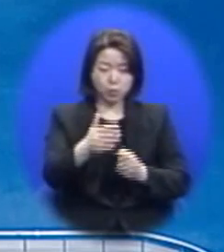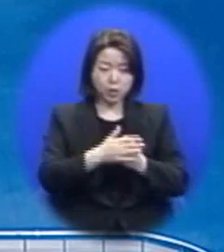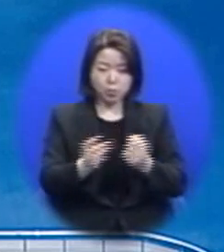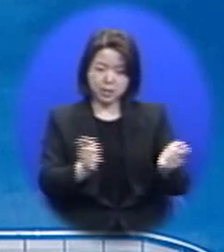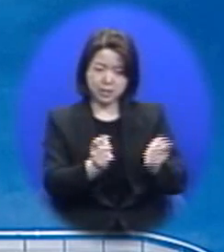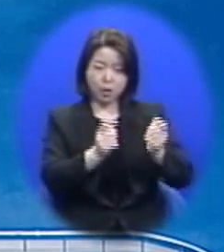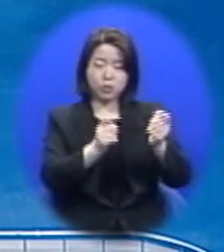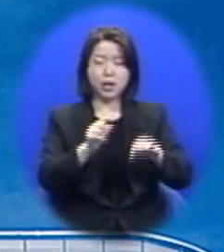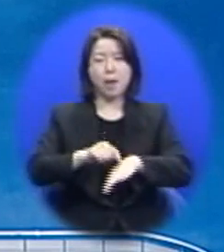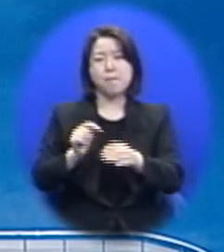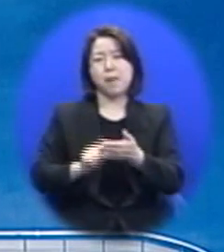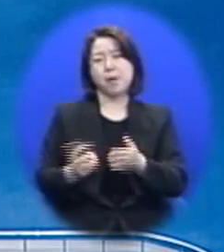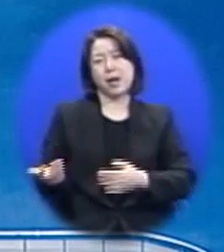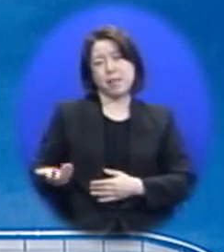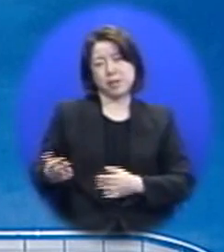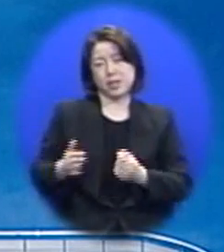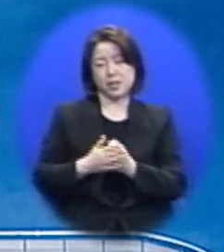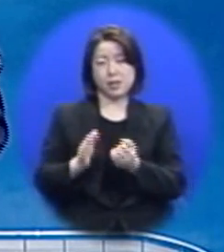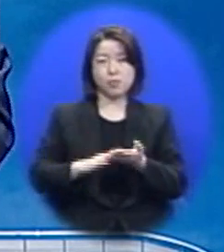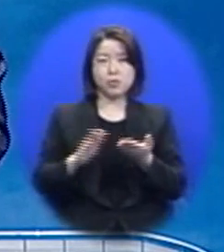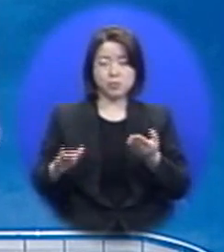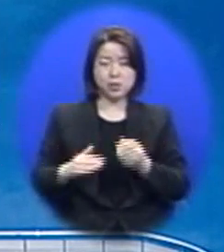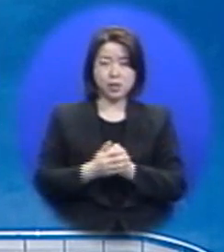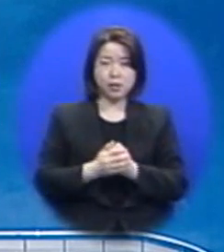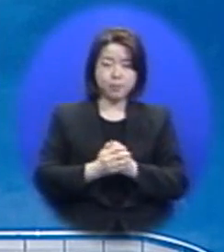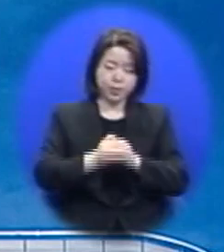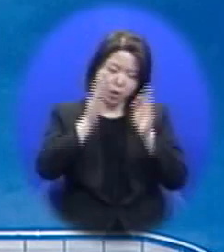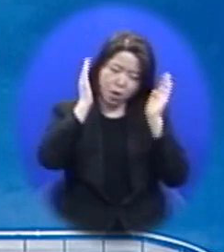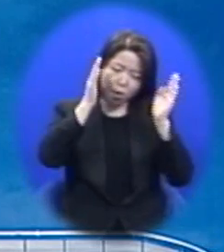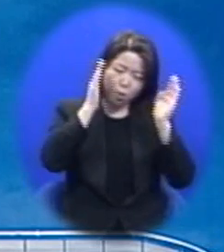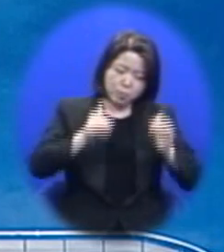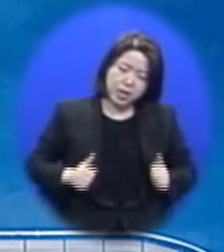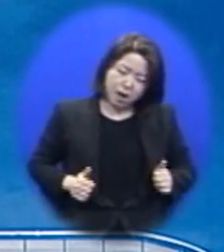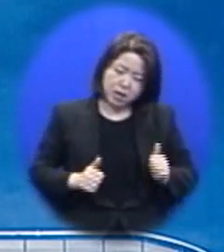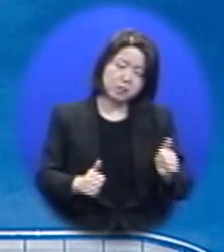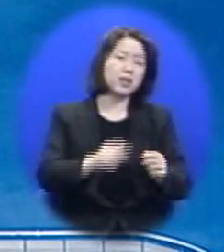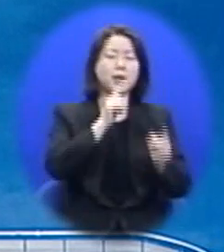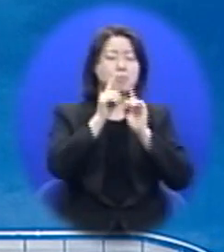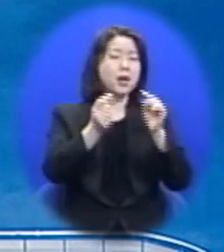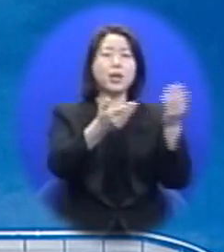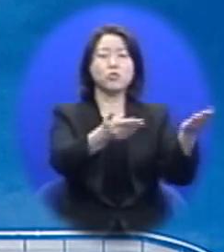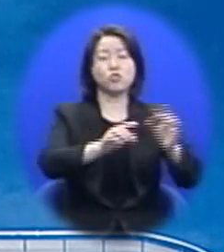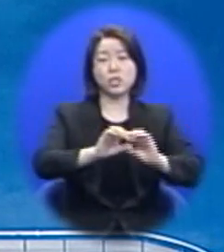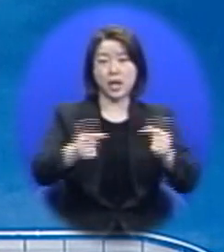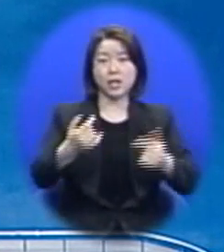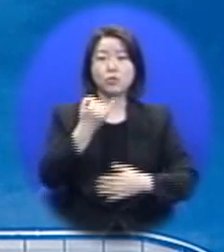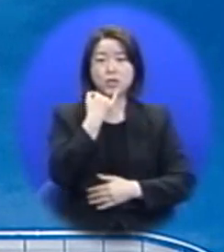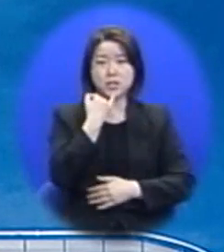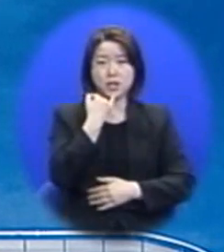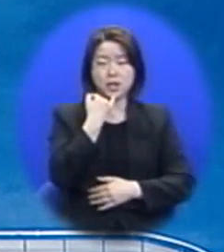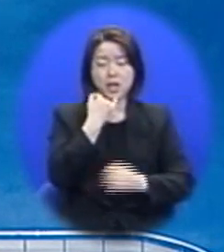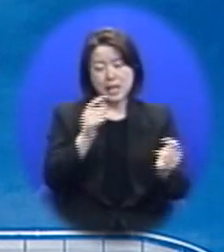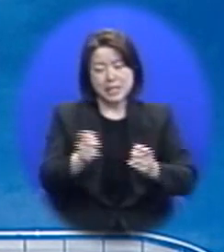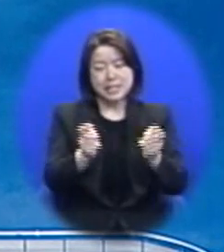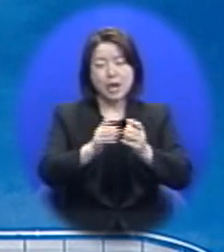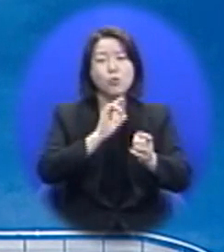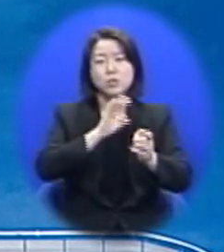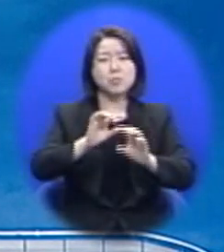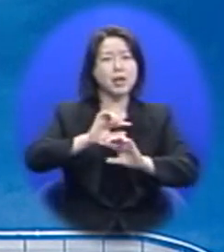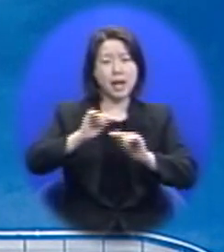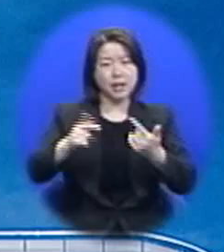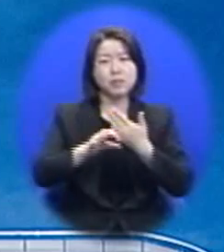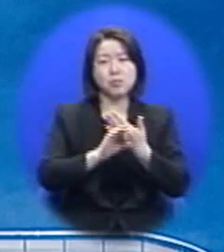아팠기 때문에 공부 열심히 하라 말 안 해도 좋아요. 싸우지만 않고만 살아도 엄마